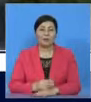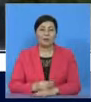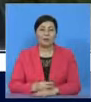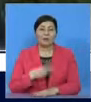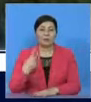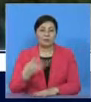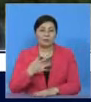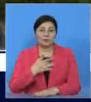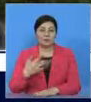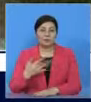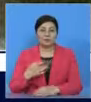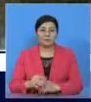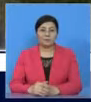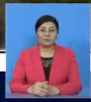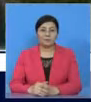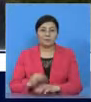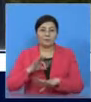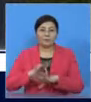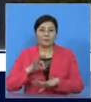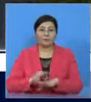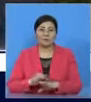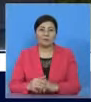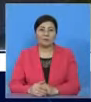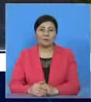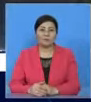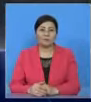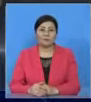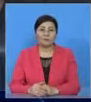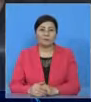двухсторонним воспалением легких. Назначив мне